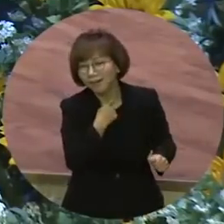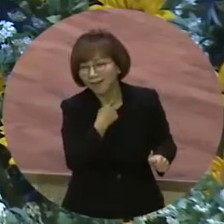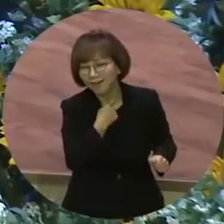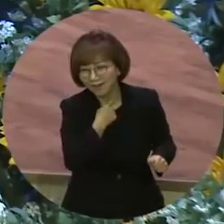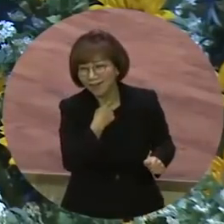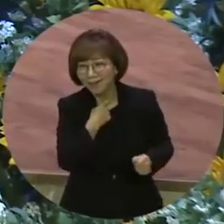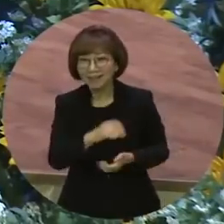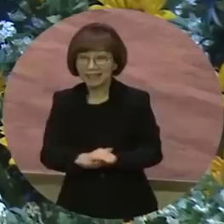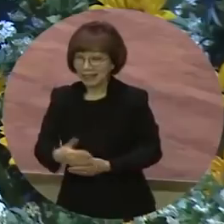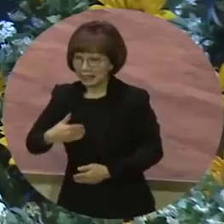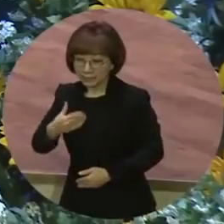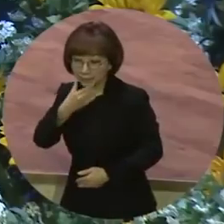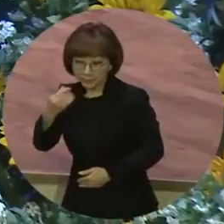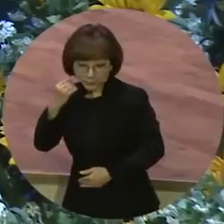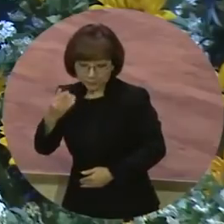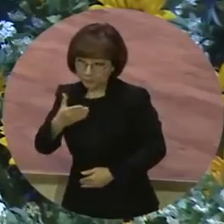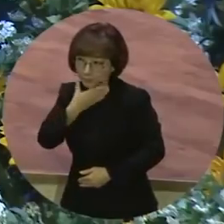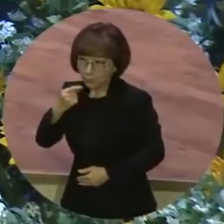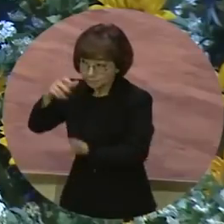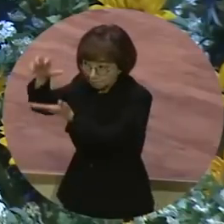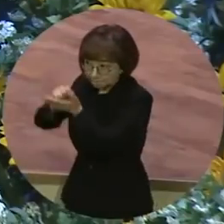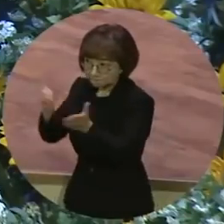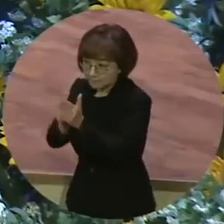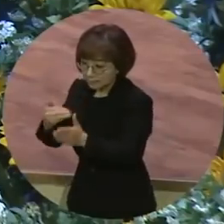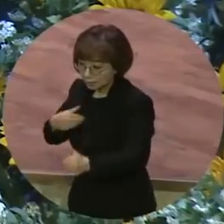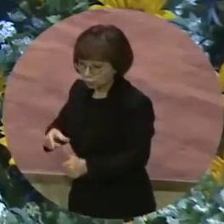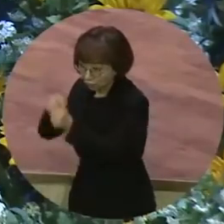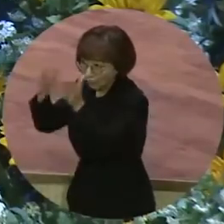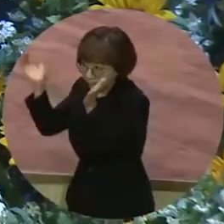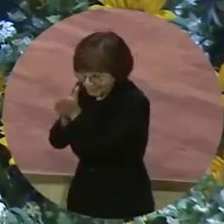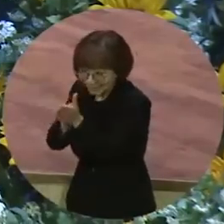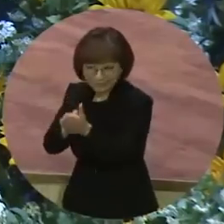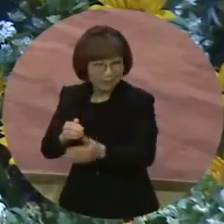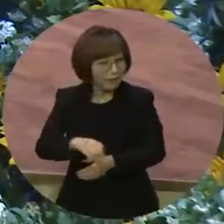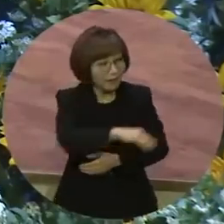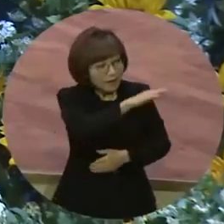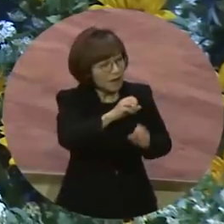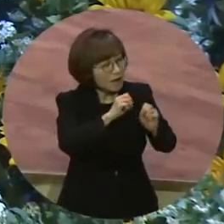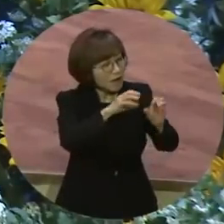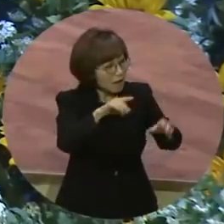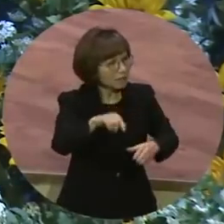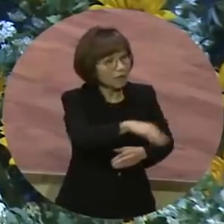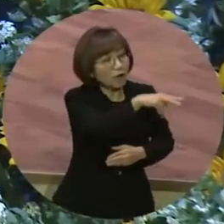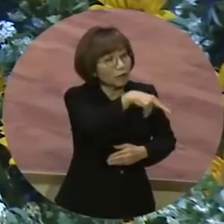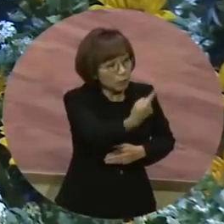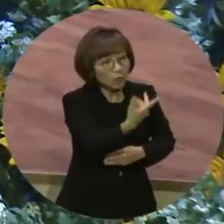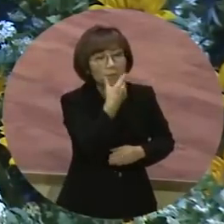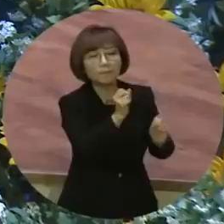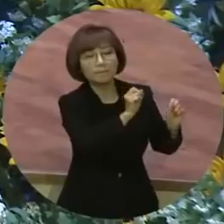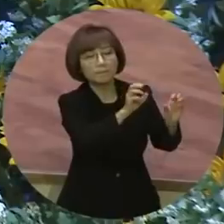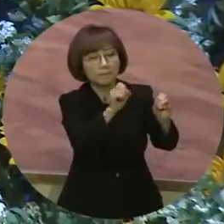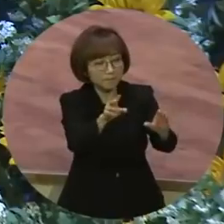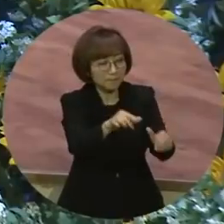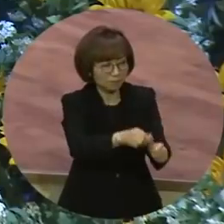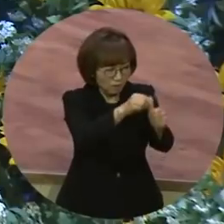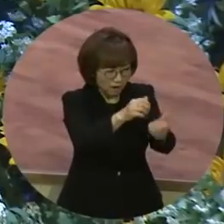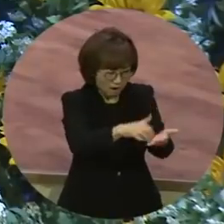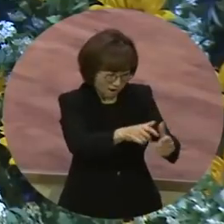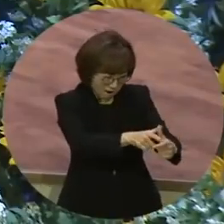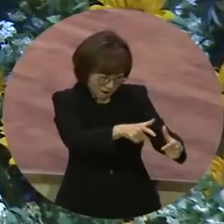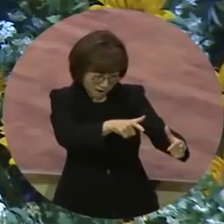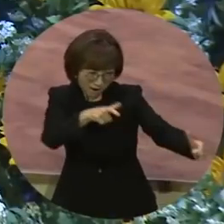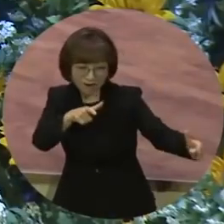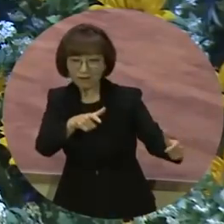아니고 구원을 받았으니 복음을 알았으니 이제는 이들을 통하여 구원의 열매를 맺게 하도록 내가 만들겠다.